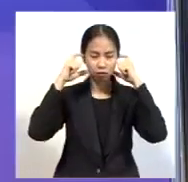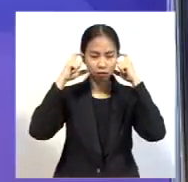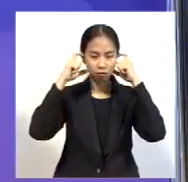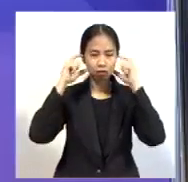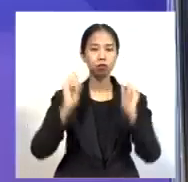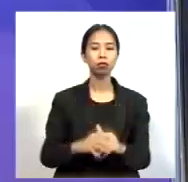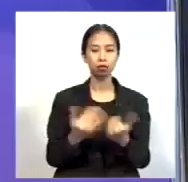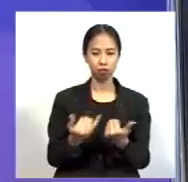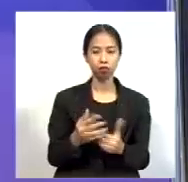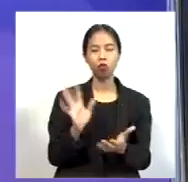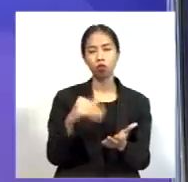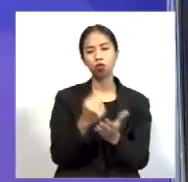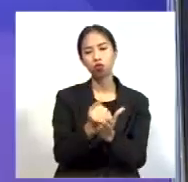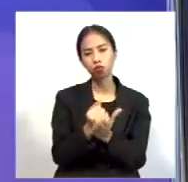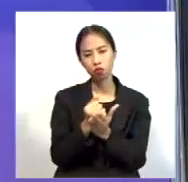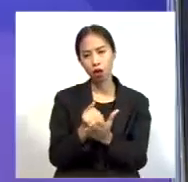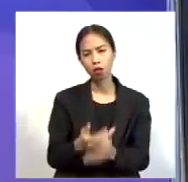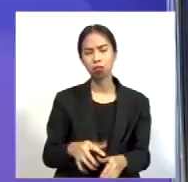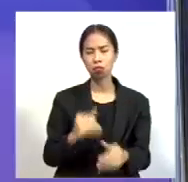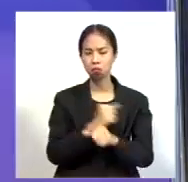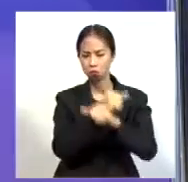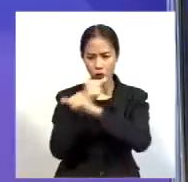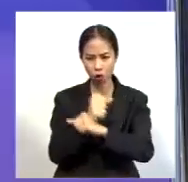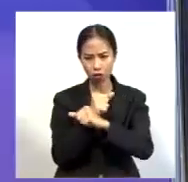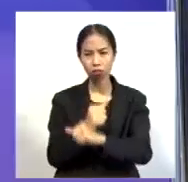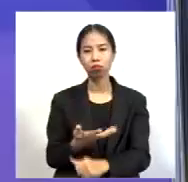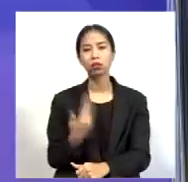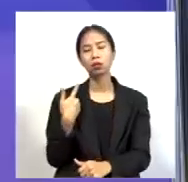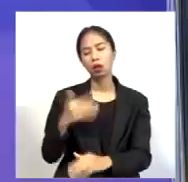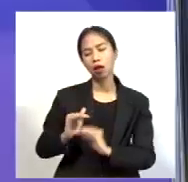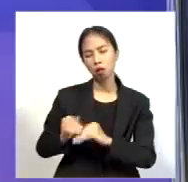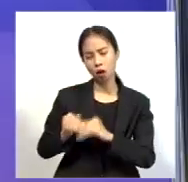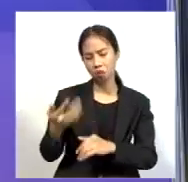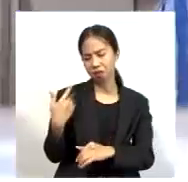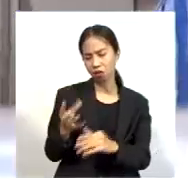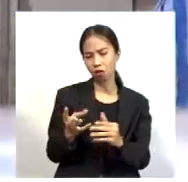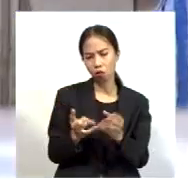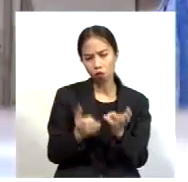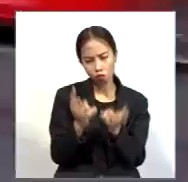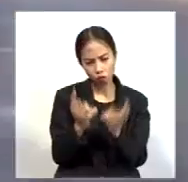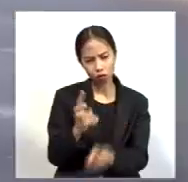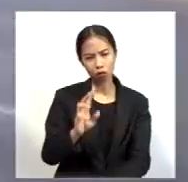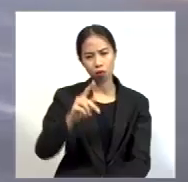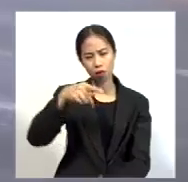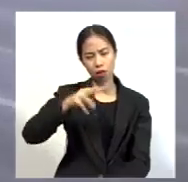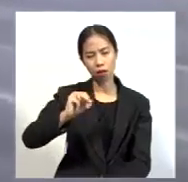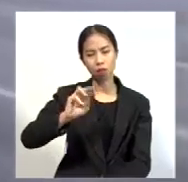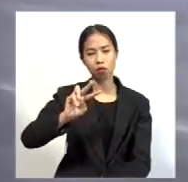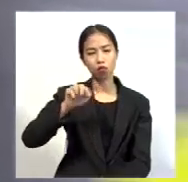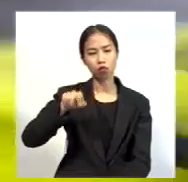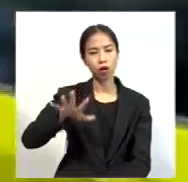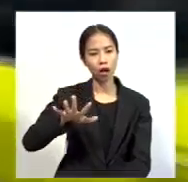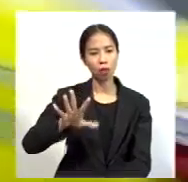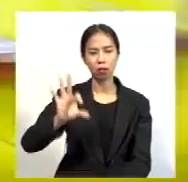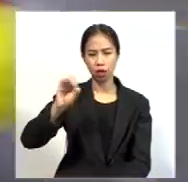พี่น้องประชาชนก็ต้องช่วยกันป้องกันตนเองนะครับในเขตลาดพร้าวเนี่ยมี PM 2.5 อยู่ประมาณ92ไมโครกรัมต่